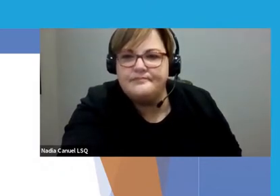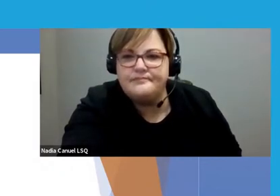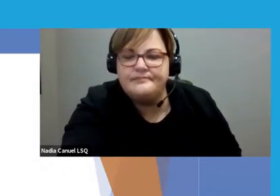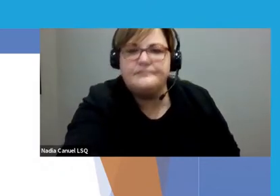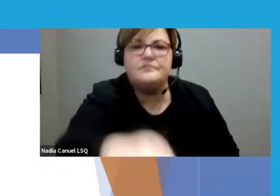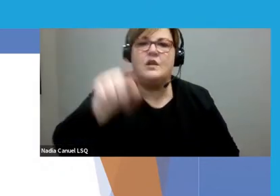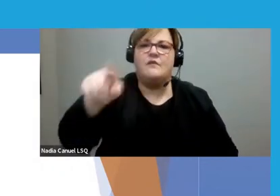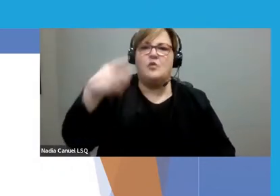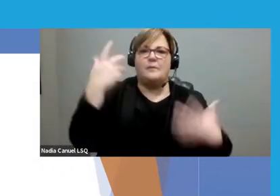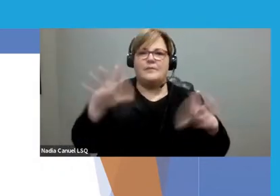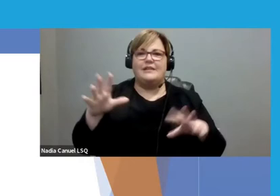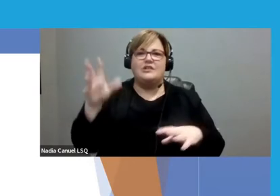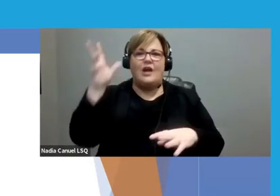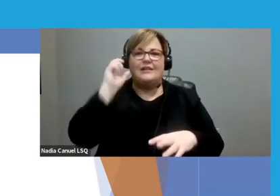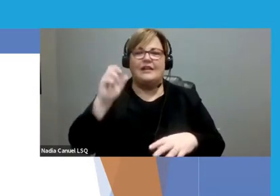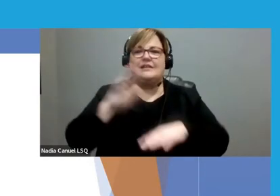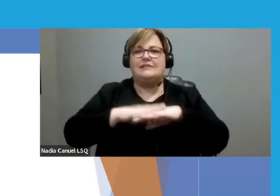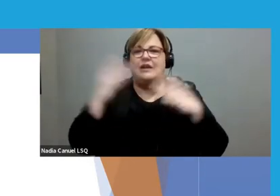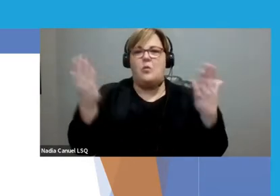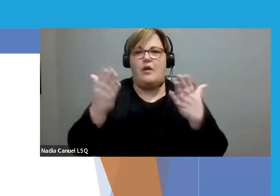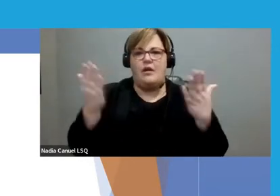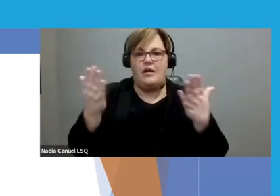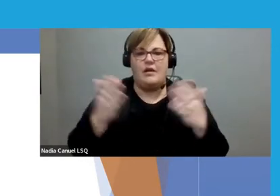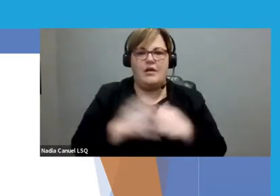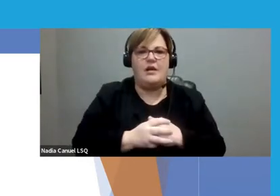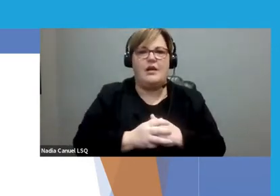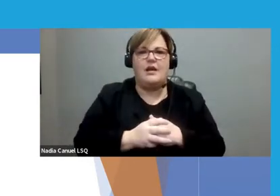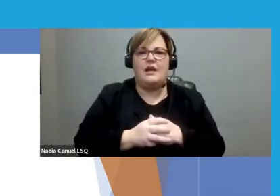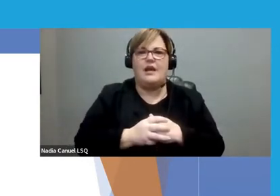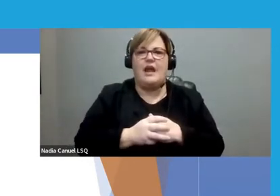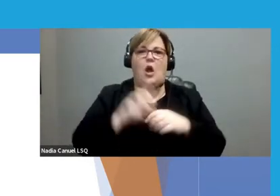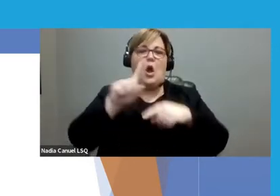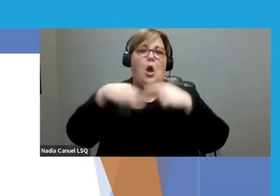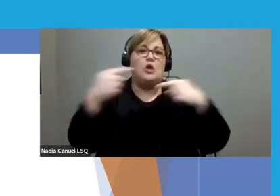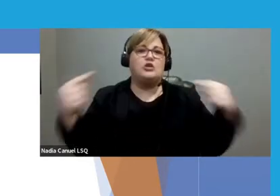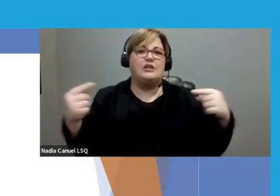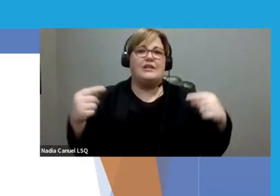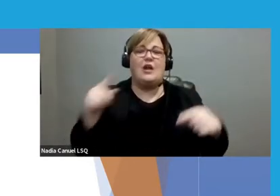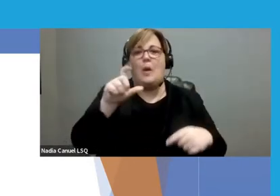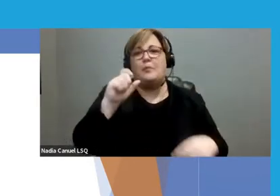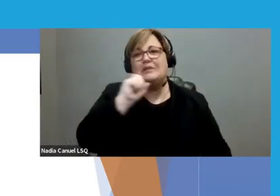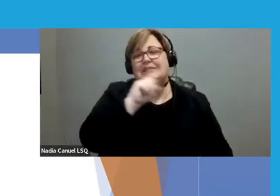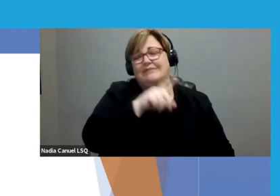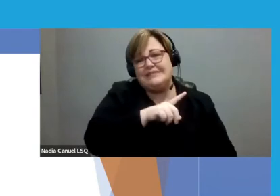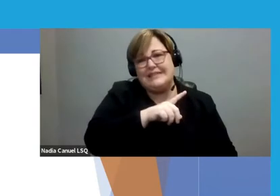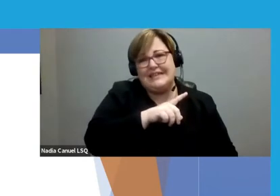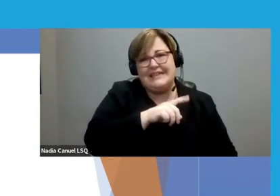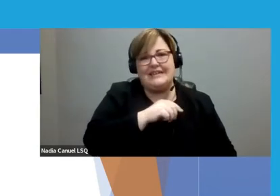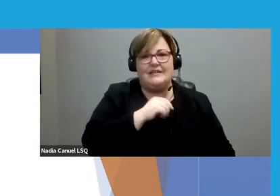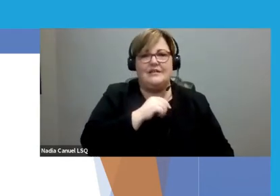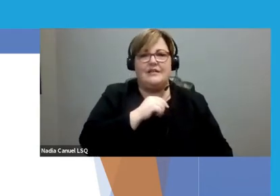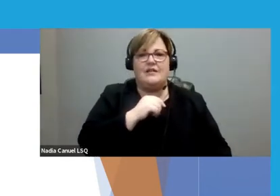de l'intersection des oppressions. C'est un sujet qui peut paraître parfois un peu opaque.